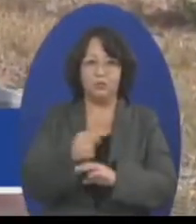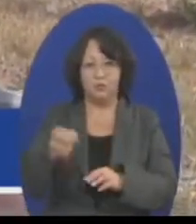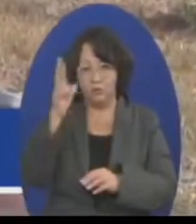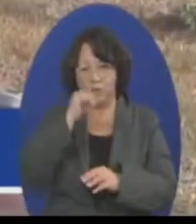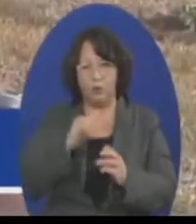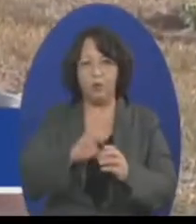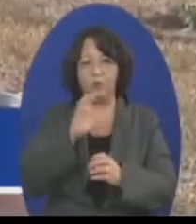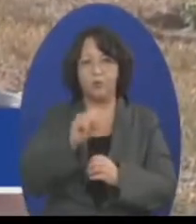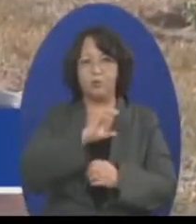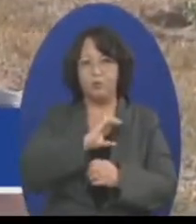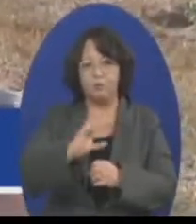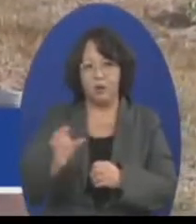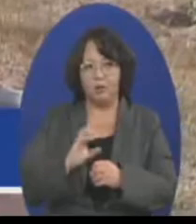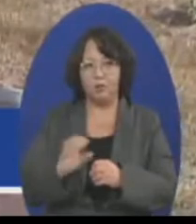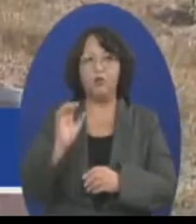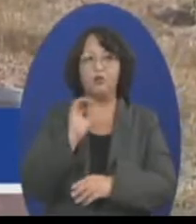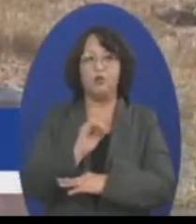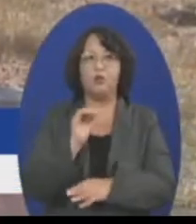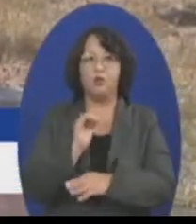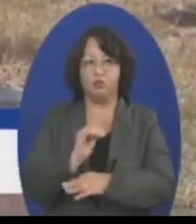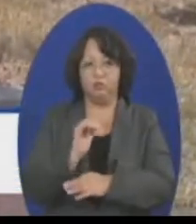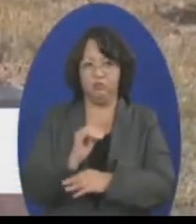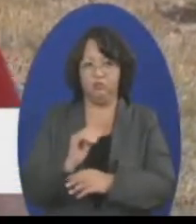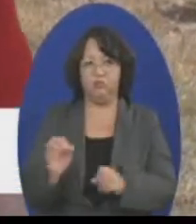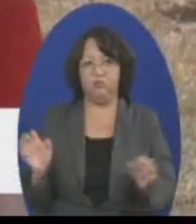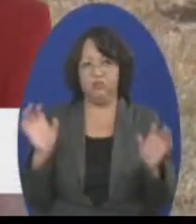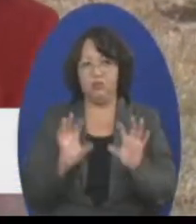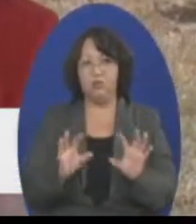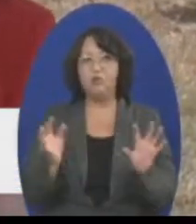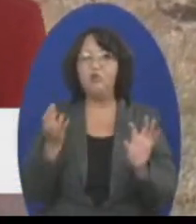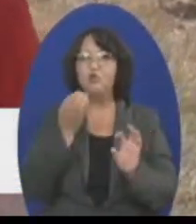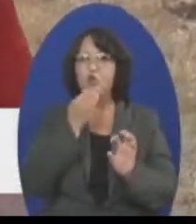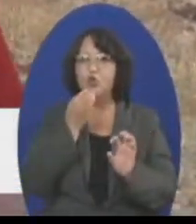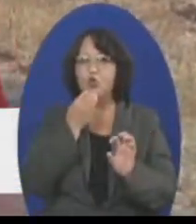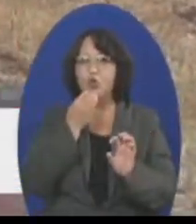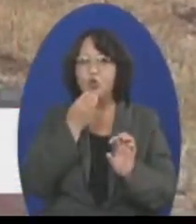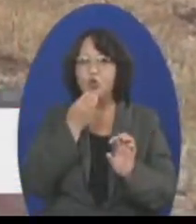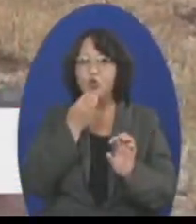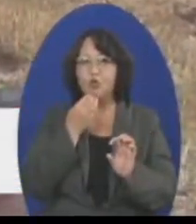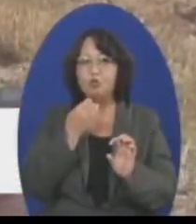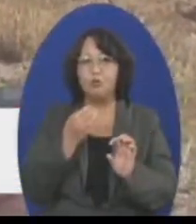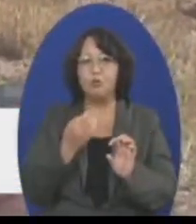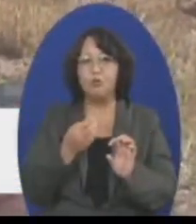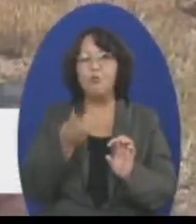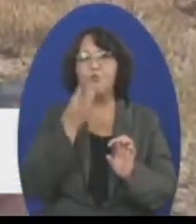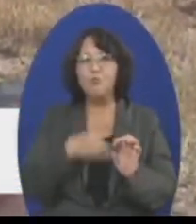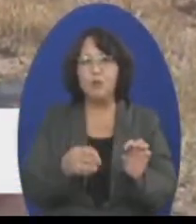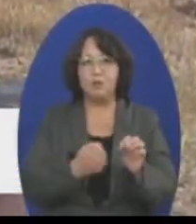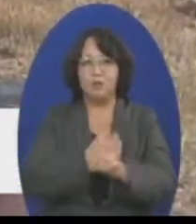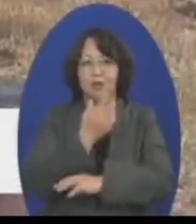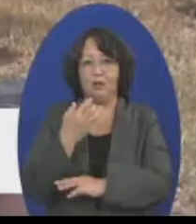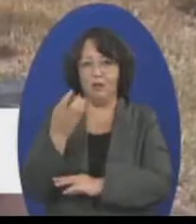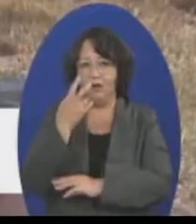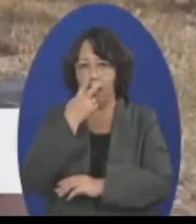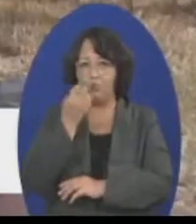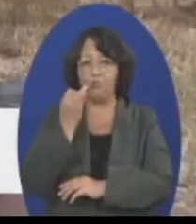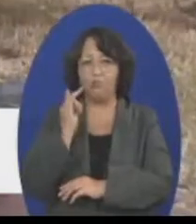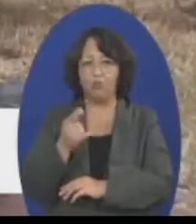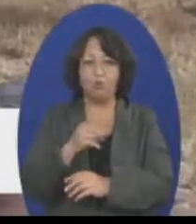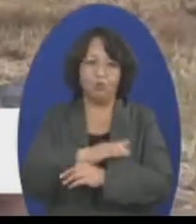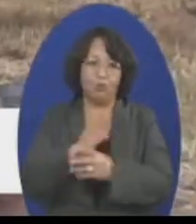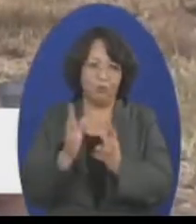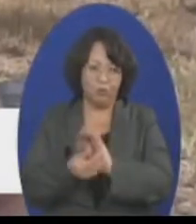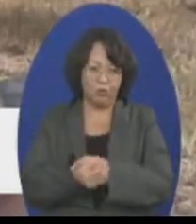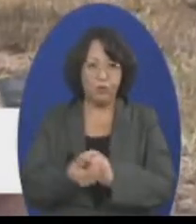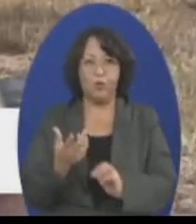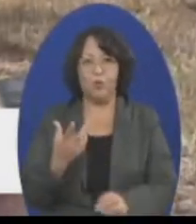юм. Долоо усын байгууллагын хэсэг төлөөлөлд ингээд хөрчөөд их цөөхөн хүрээнд хэдэн хүн мод тарьж байгаа мэт харагдах боловч